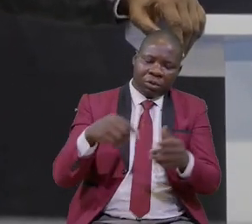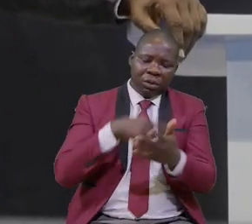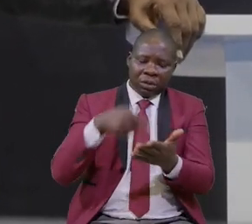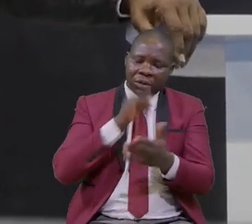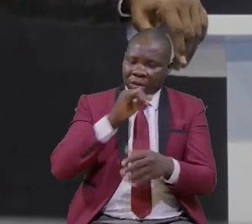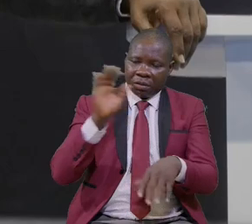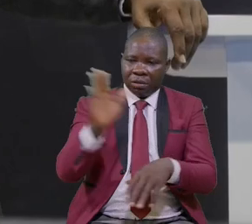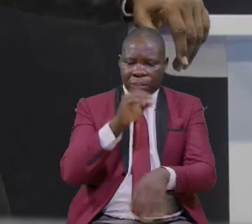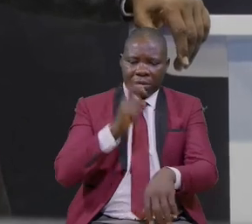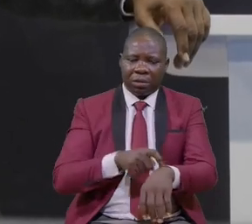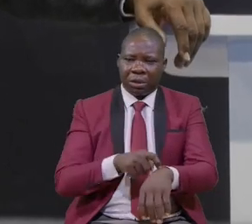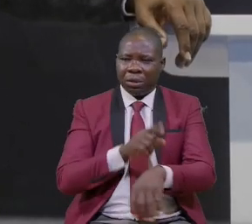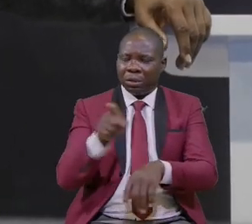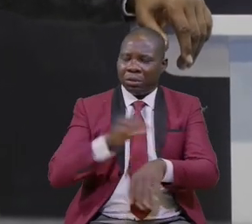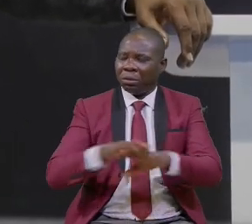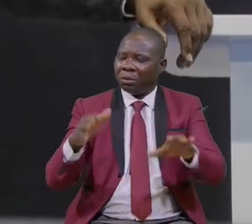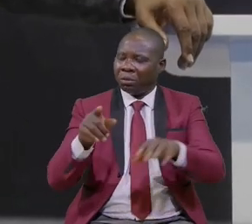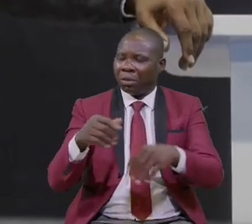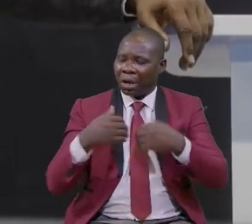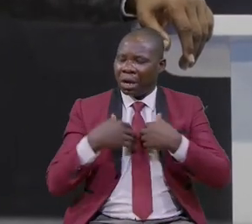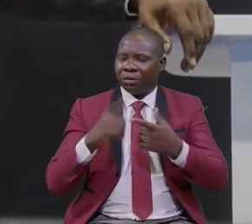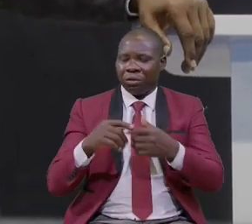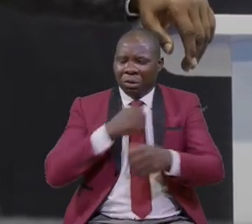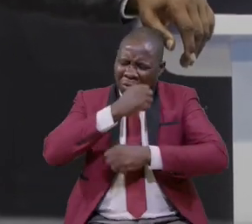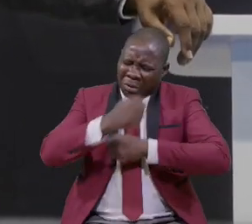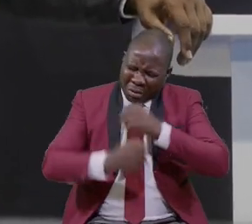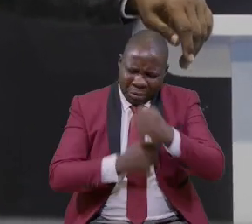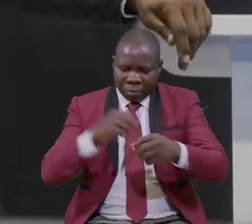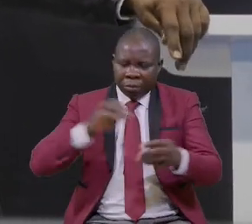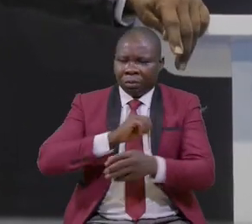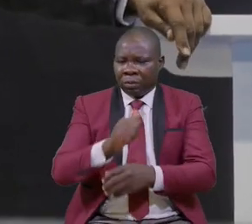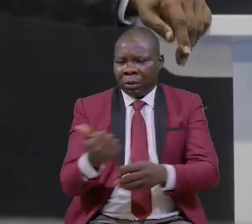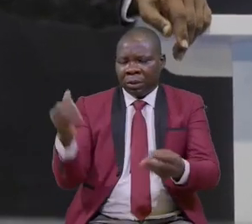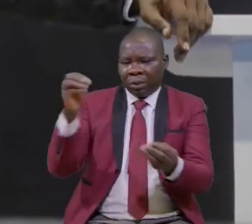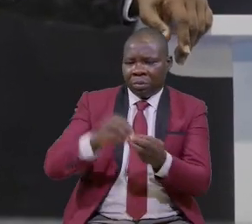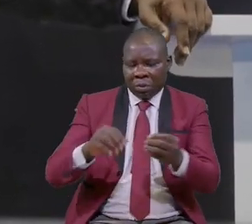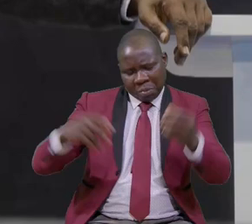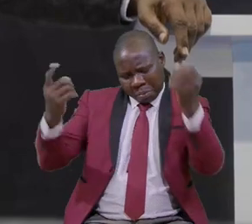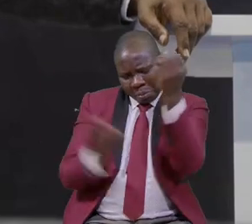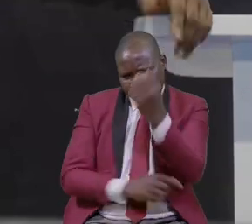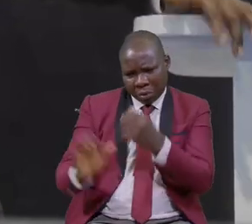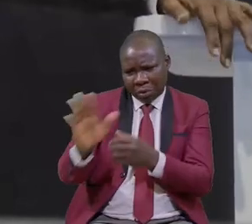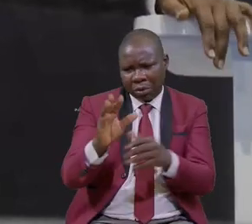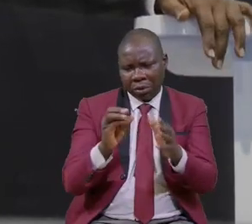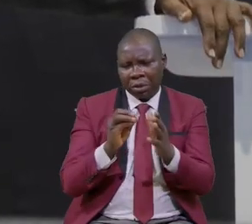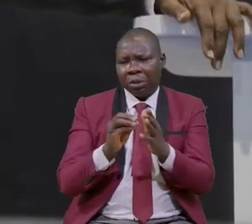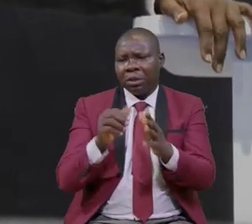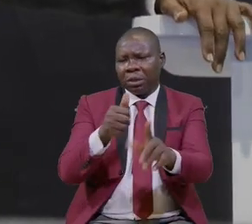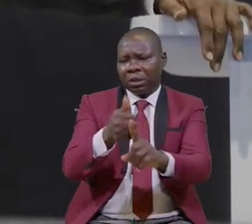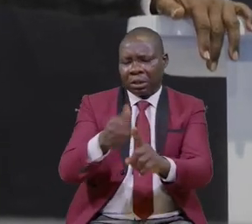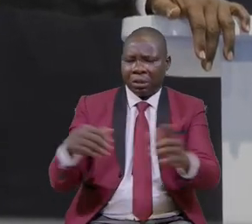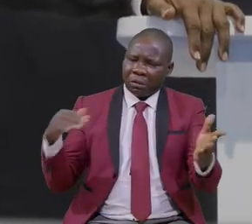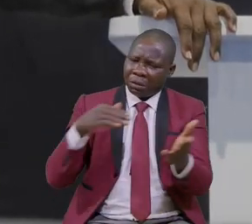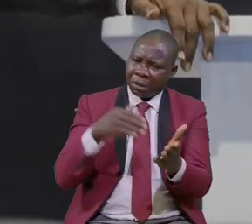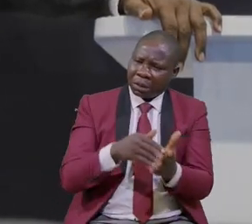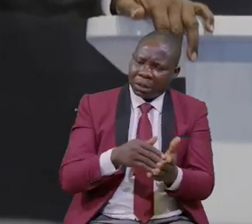chance. Tu n'as plus besoin de lutter, de te châtier pour quoi que ce soit. La grâce apporte le pardon,